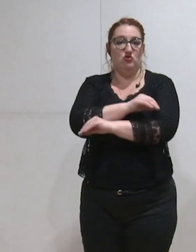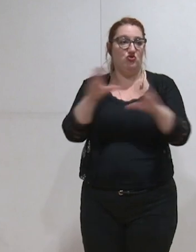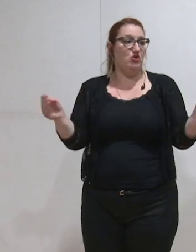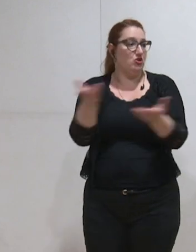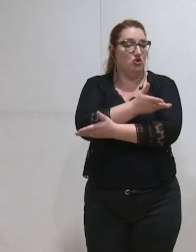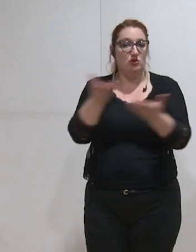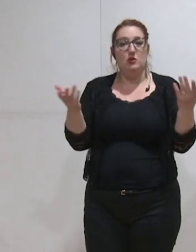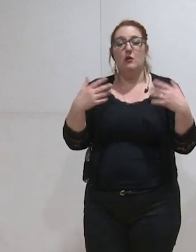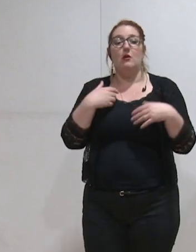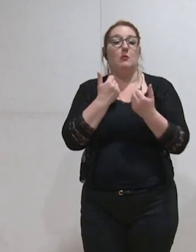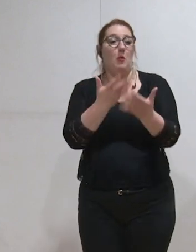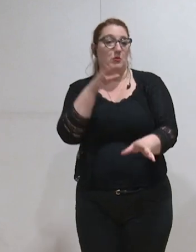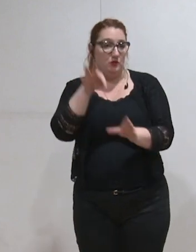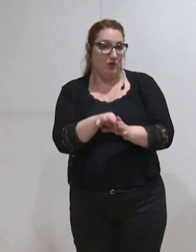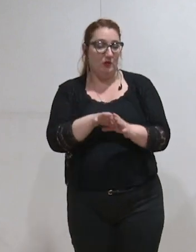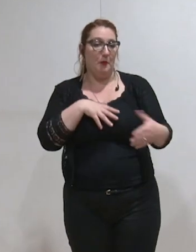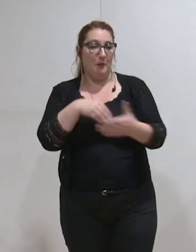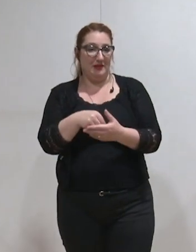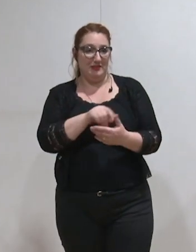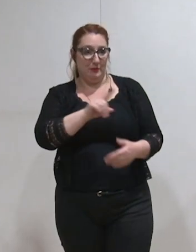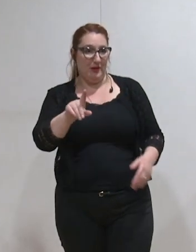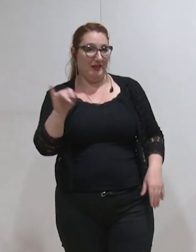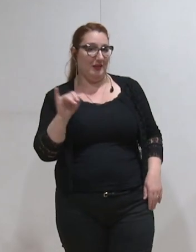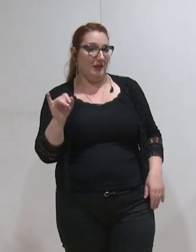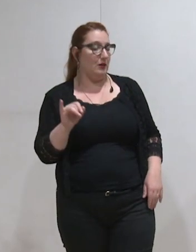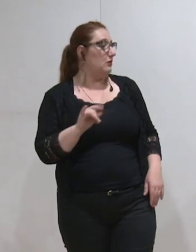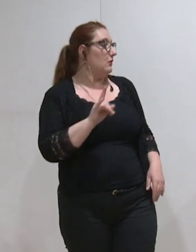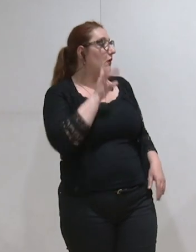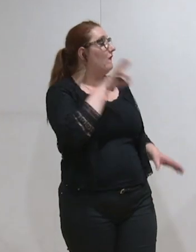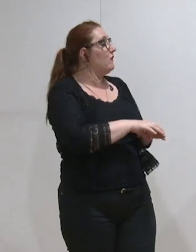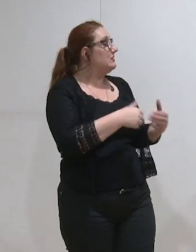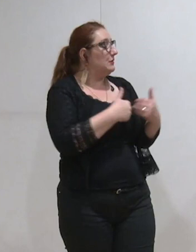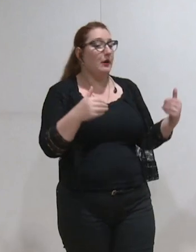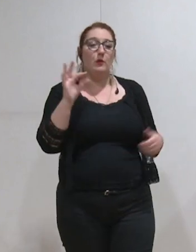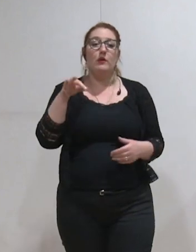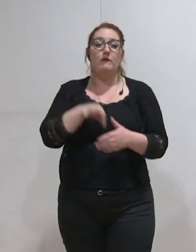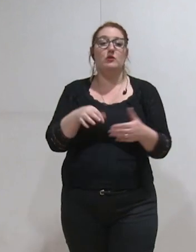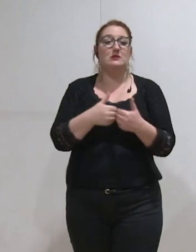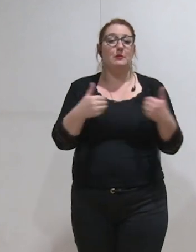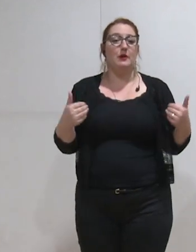qui ne prend pas part au vote un vote